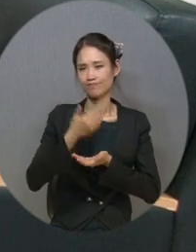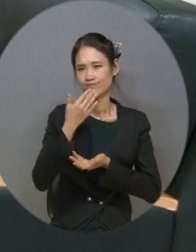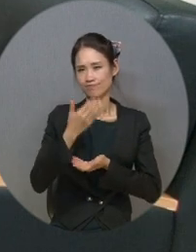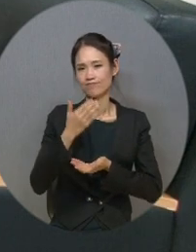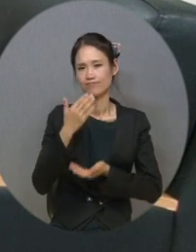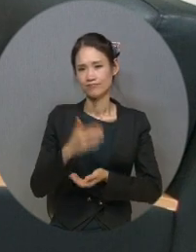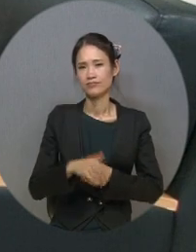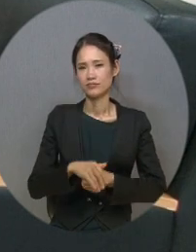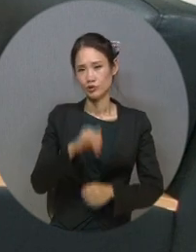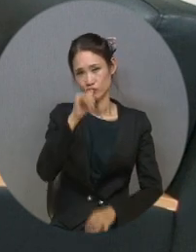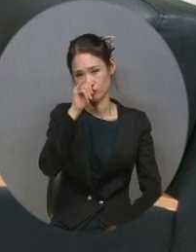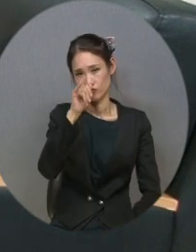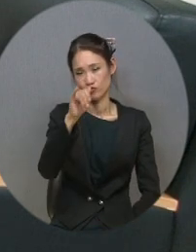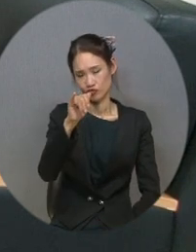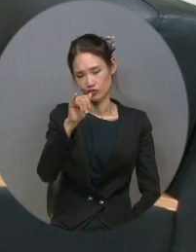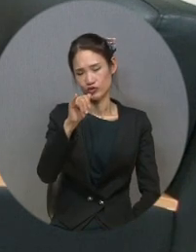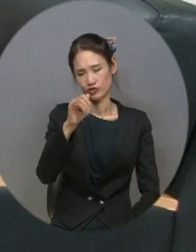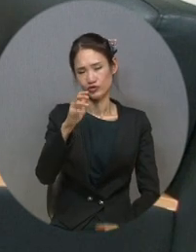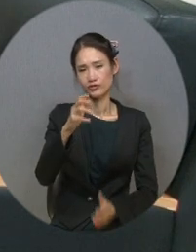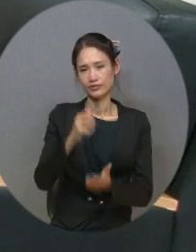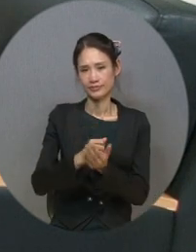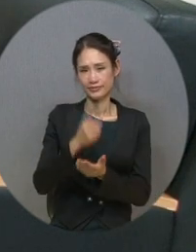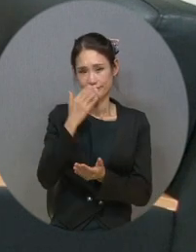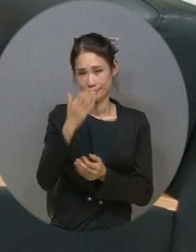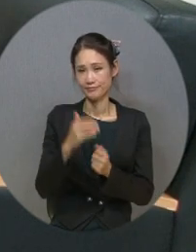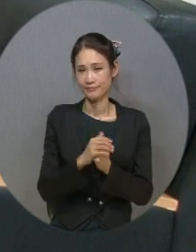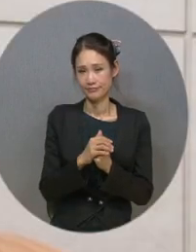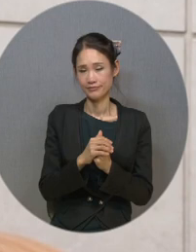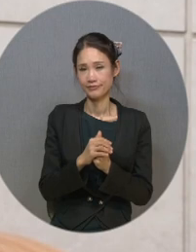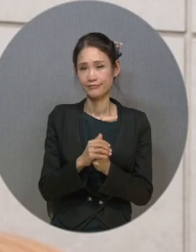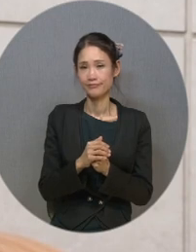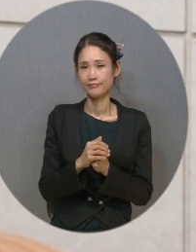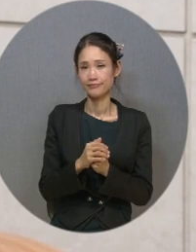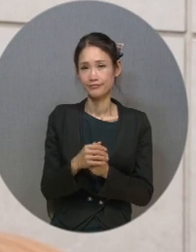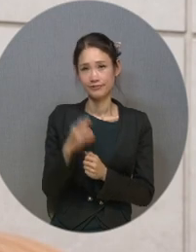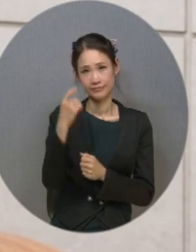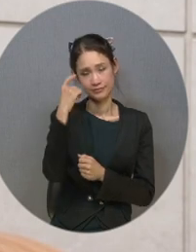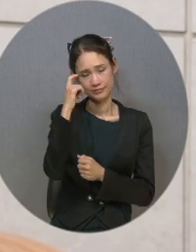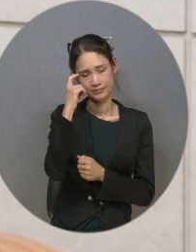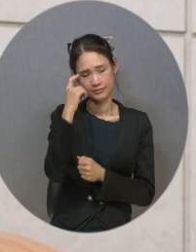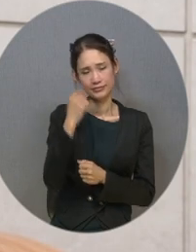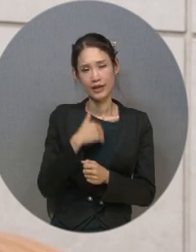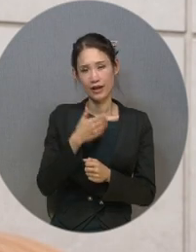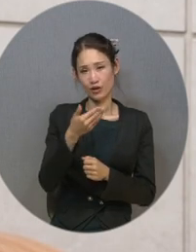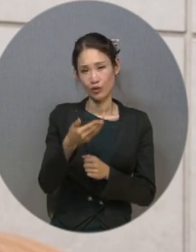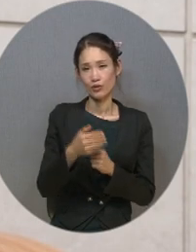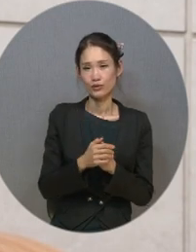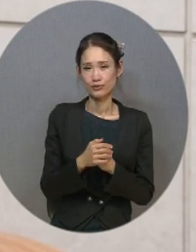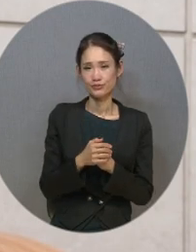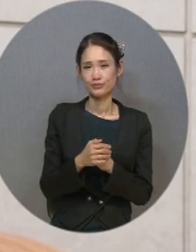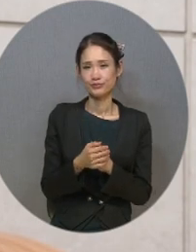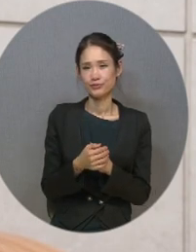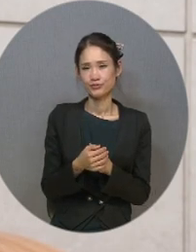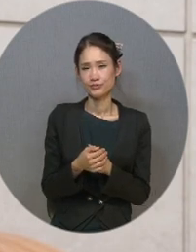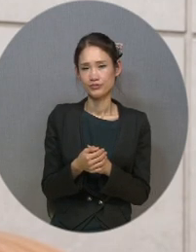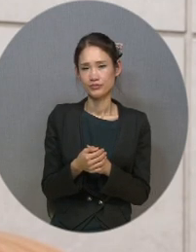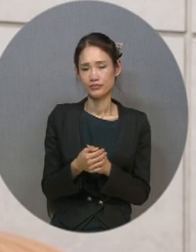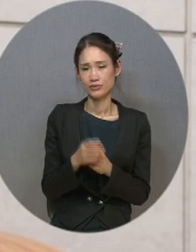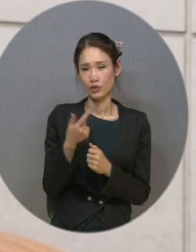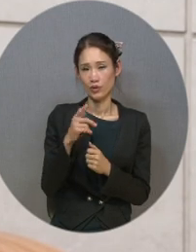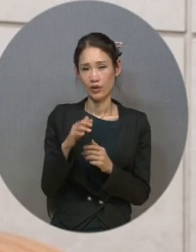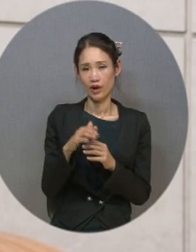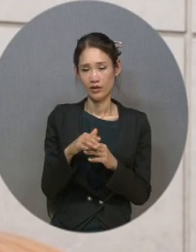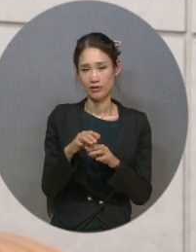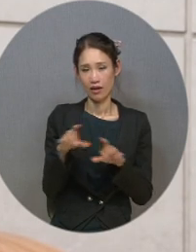대단히 훌륭하게 받을 수 있다. 이렇게 인식을 심어짐으로 인해서 광양이 살기